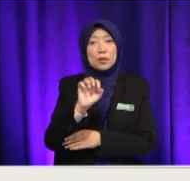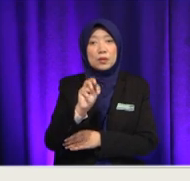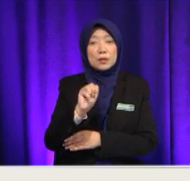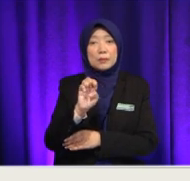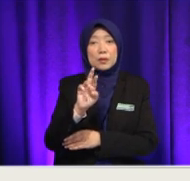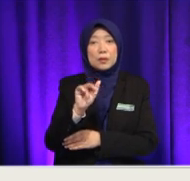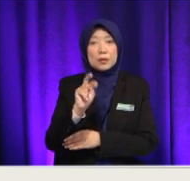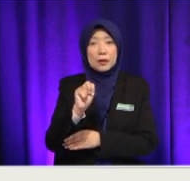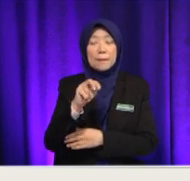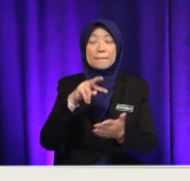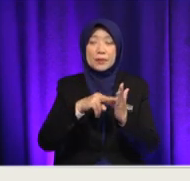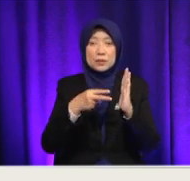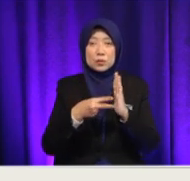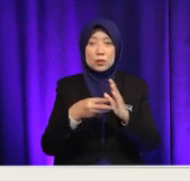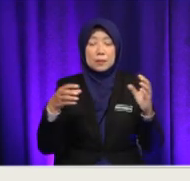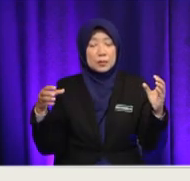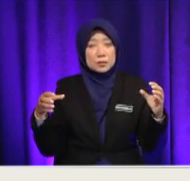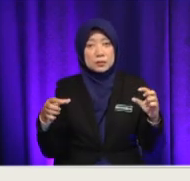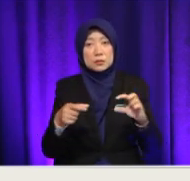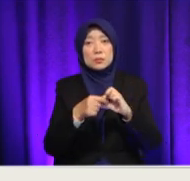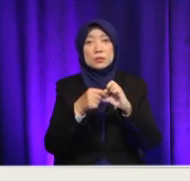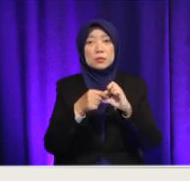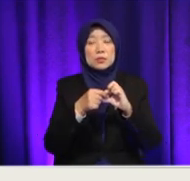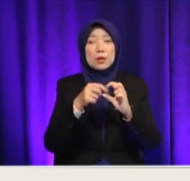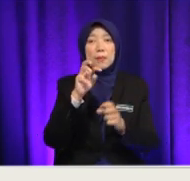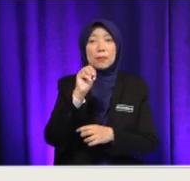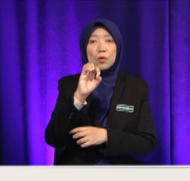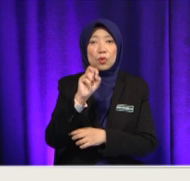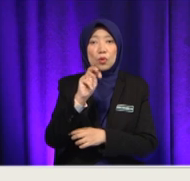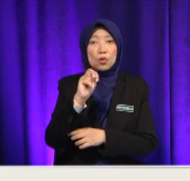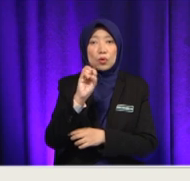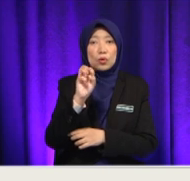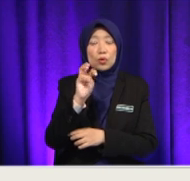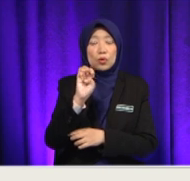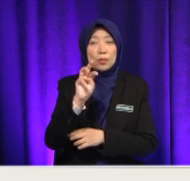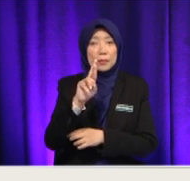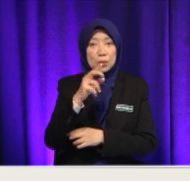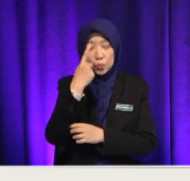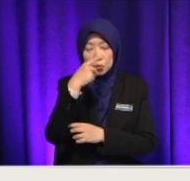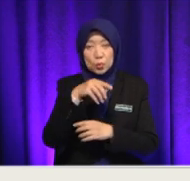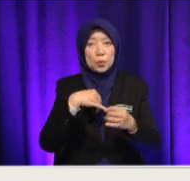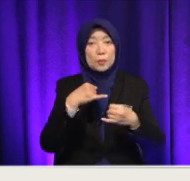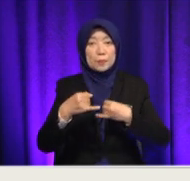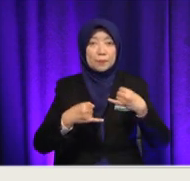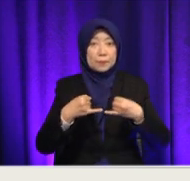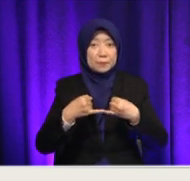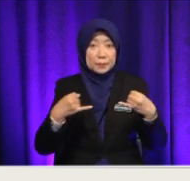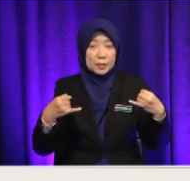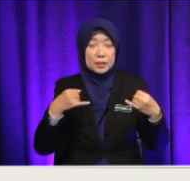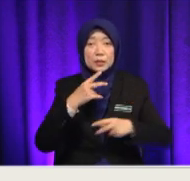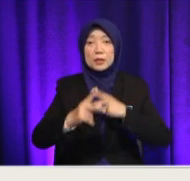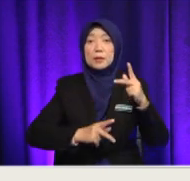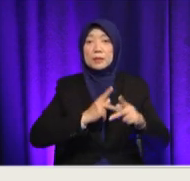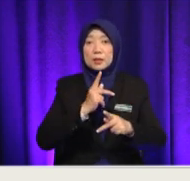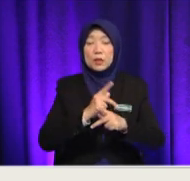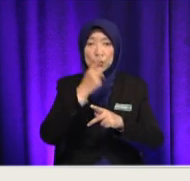proses pencantuman monomer melalui pembentukan ikatan kimia untuk menghasilkan